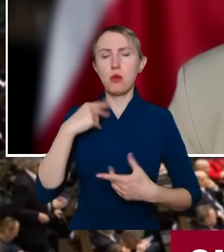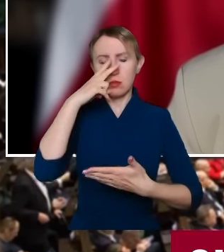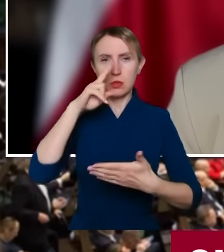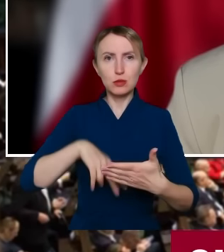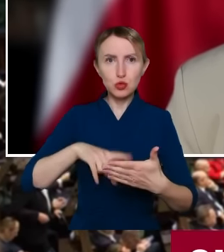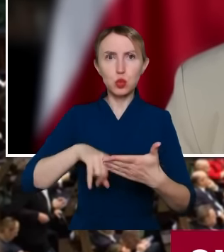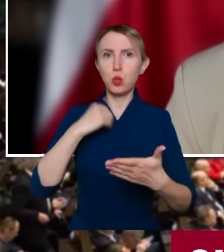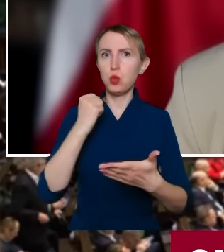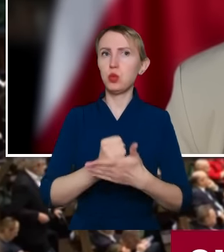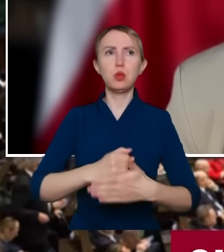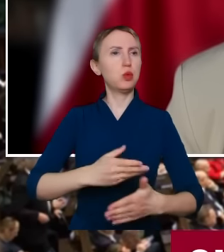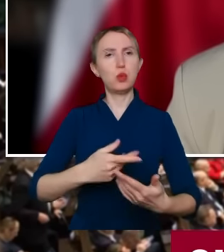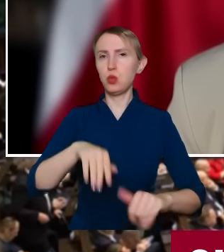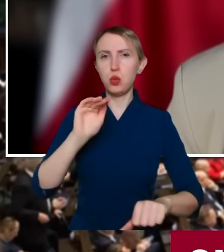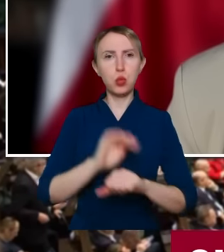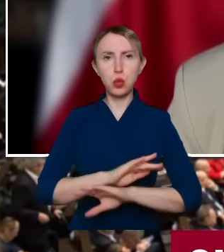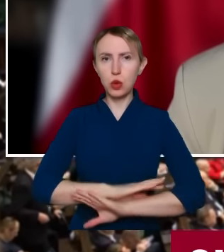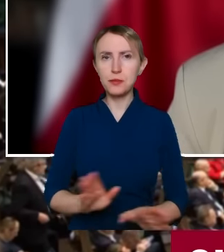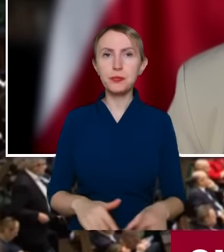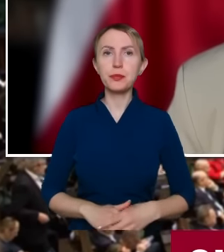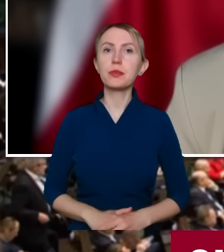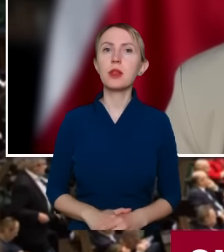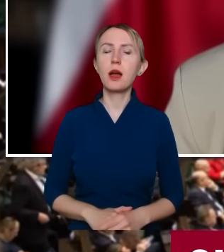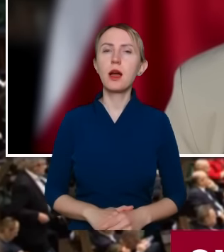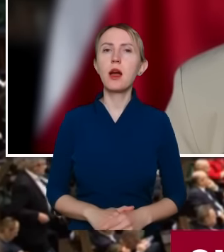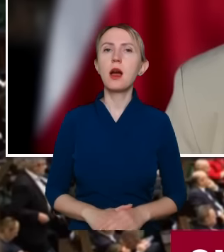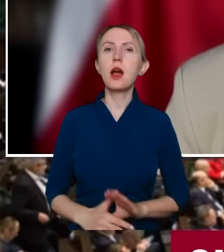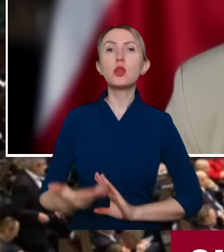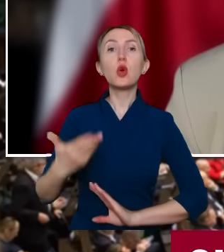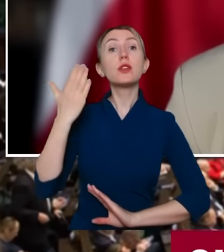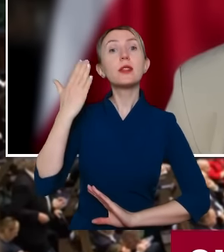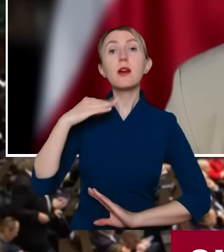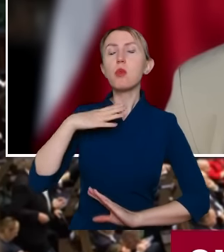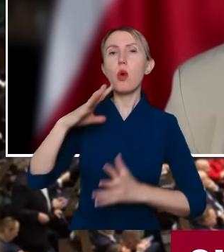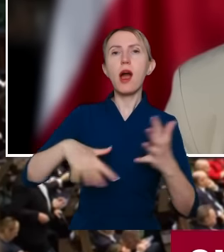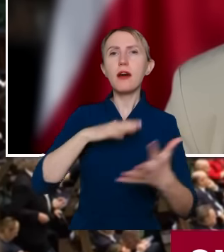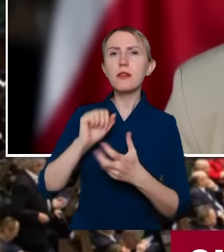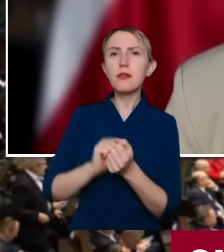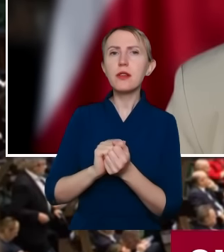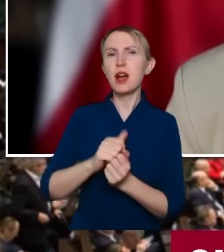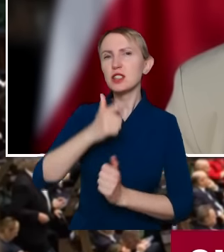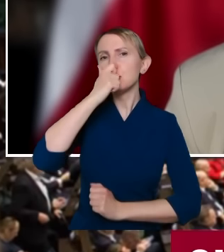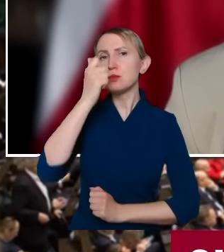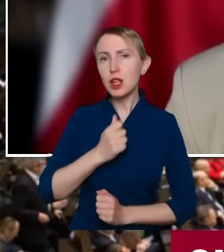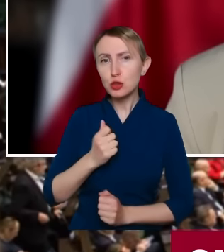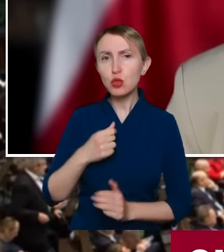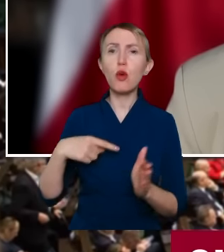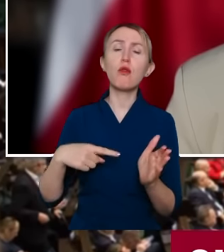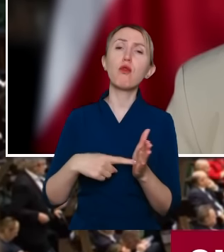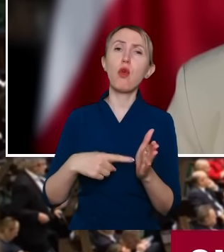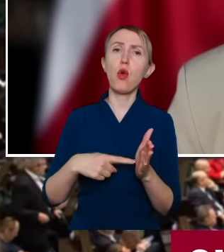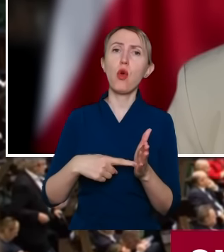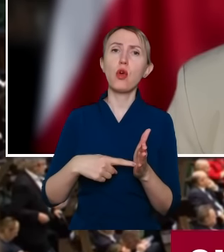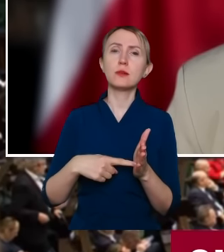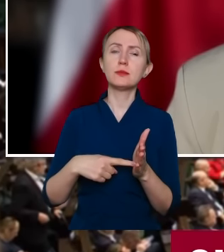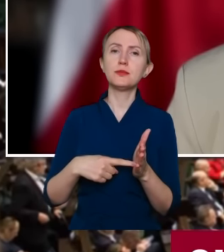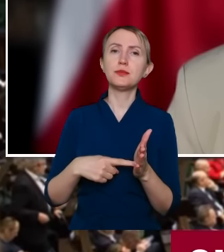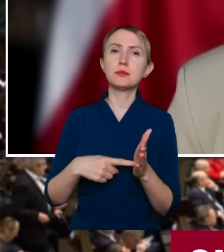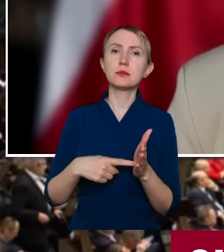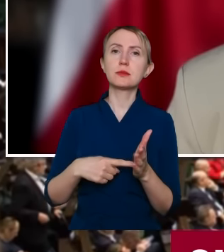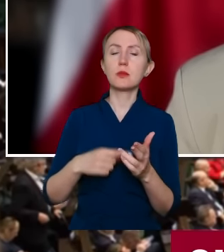ustawą potem nie tak dawno kolejna afera afera śmieciowa i tam